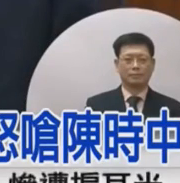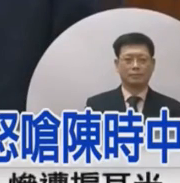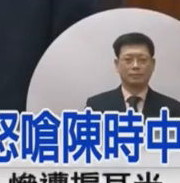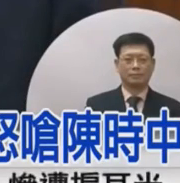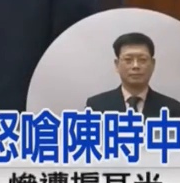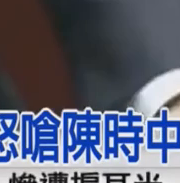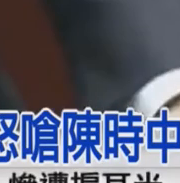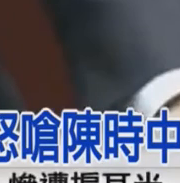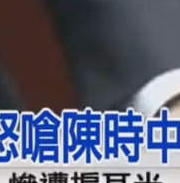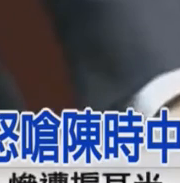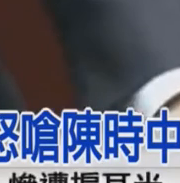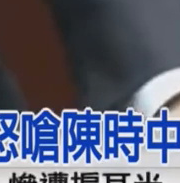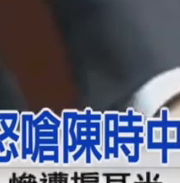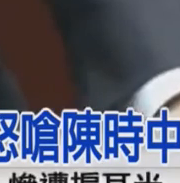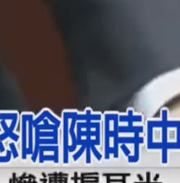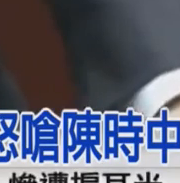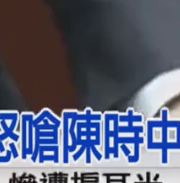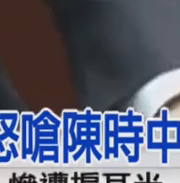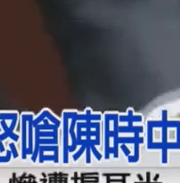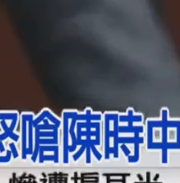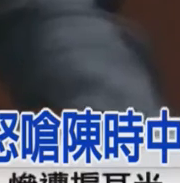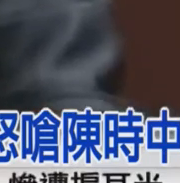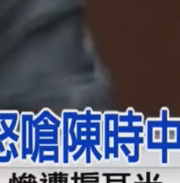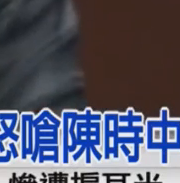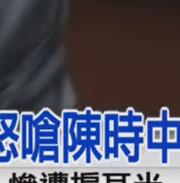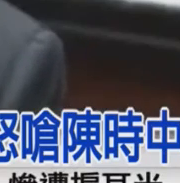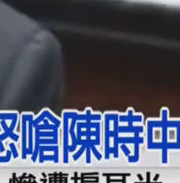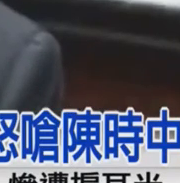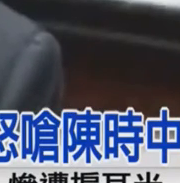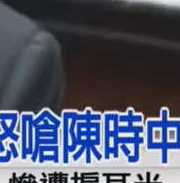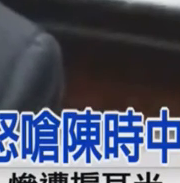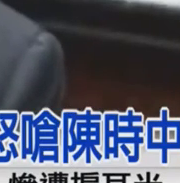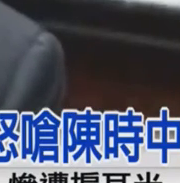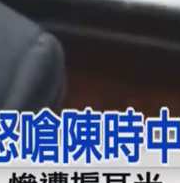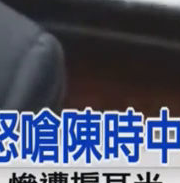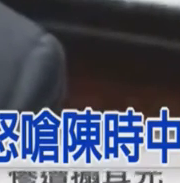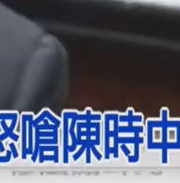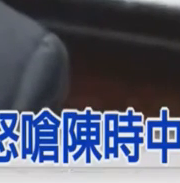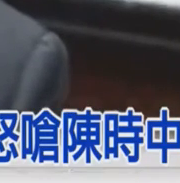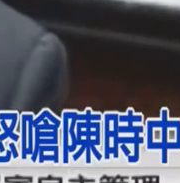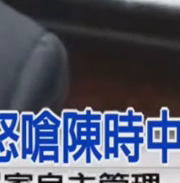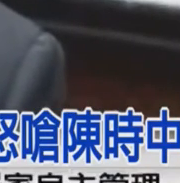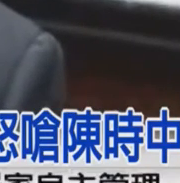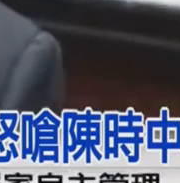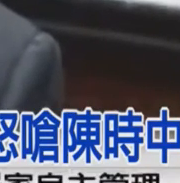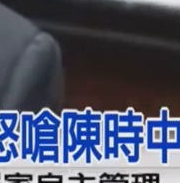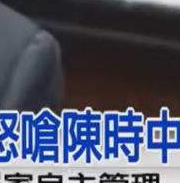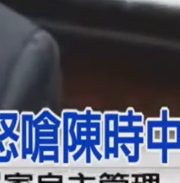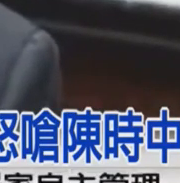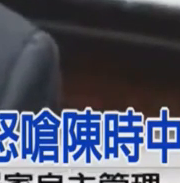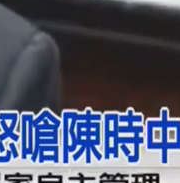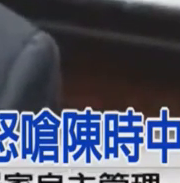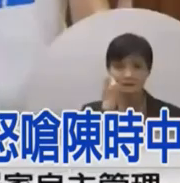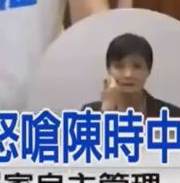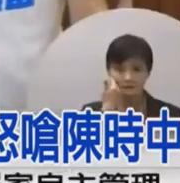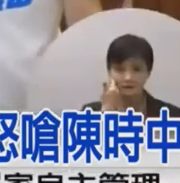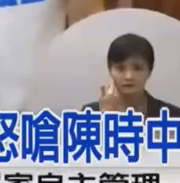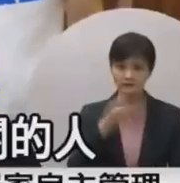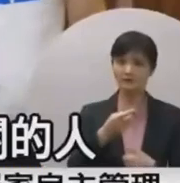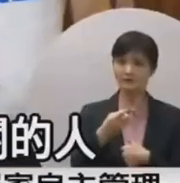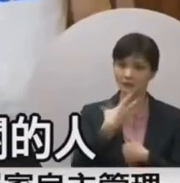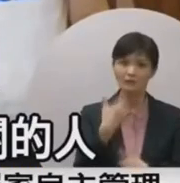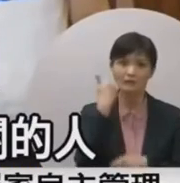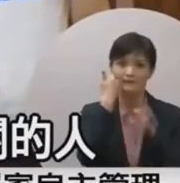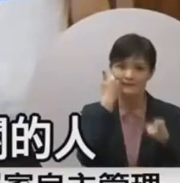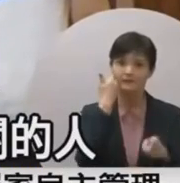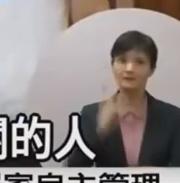同意啊， 火气真的很大，尤其被问到疫苗接种顺序第7类到底是哪些人，说不清楚，却又怪人问太细。 告诉我那是